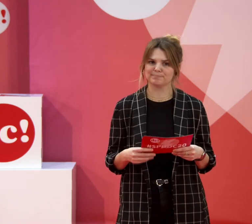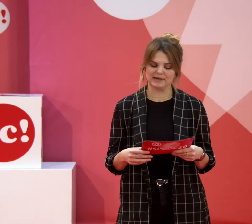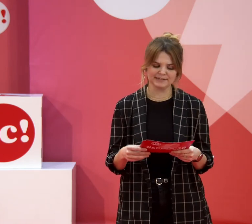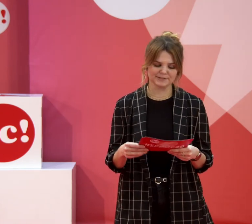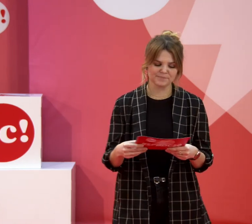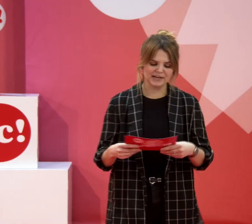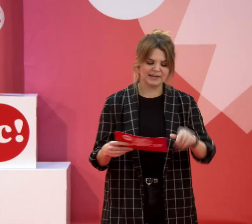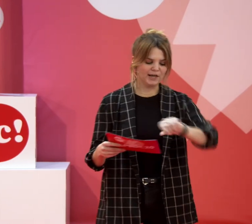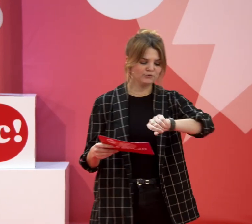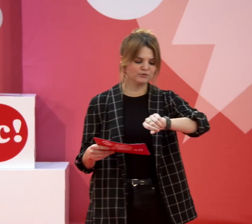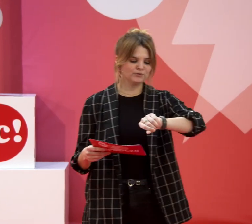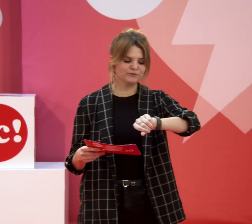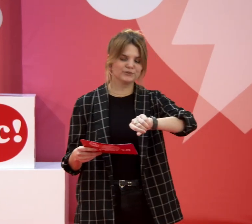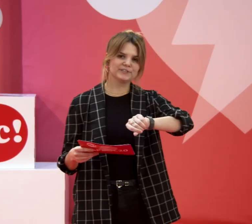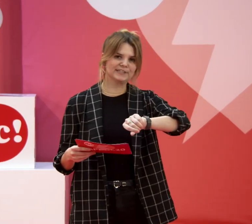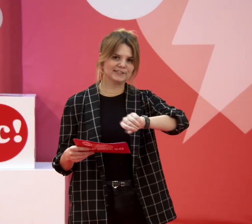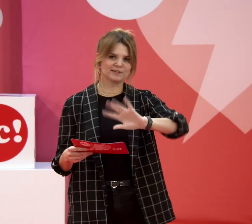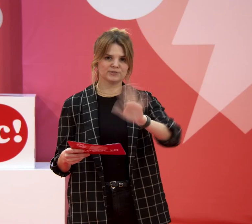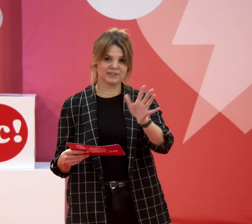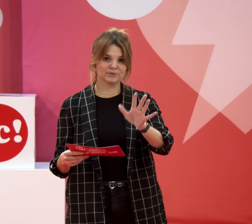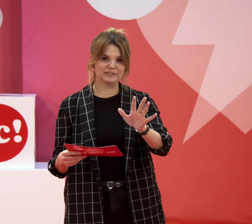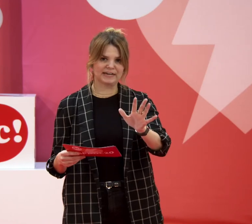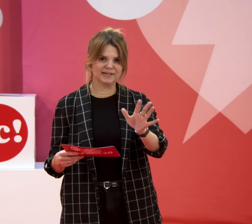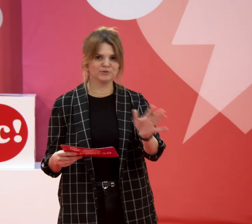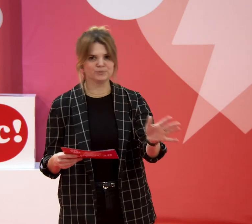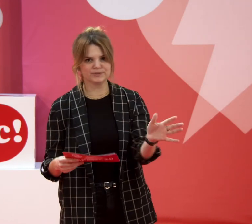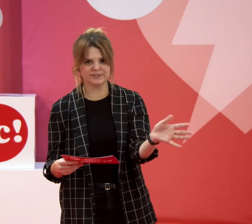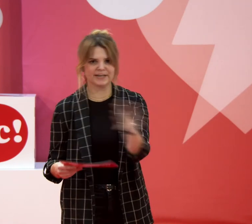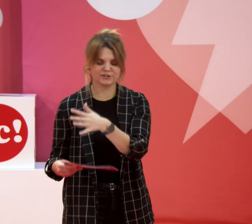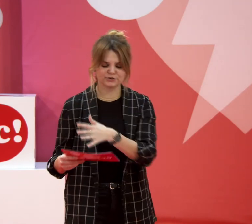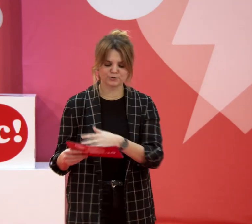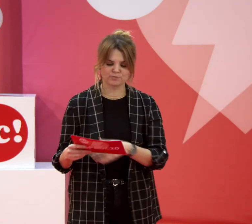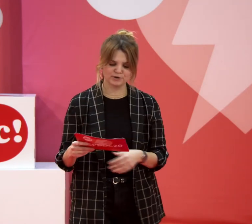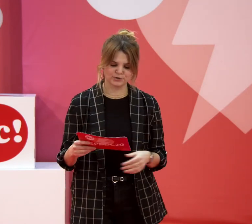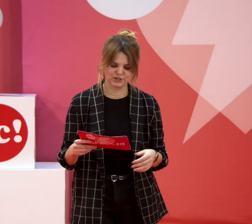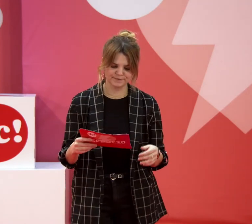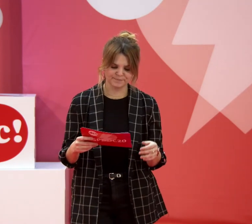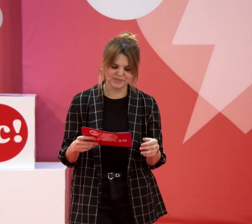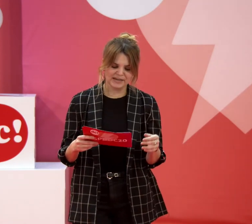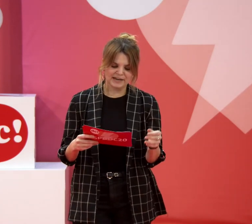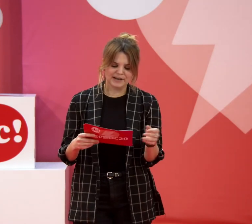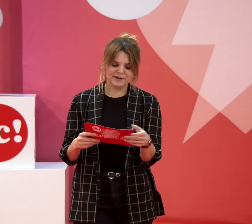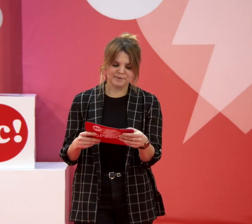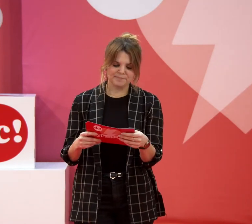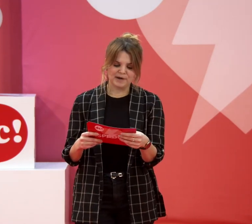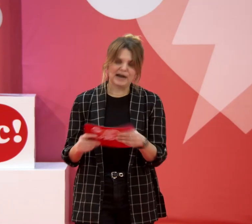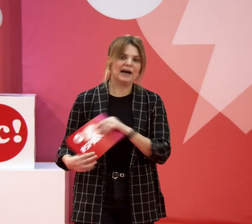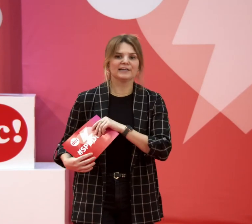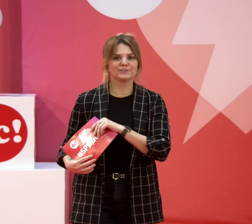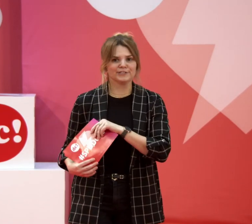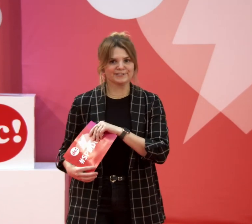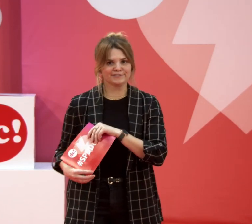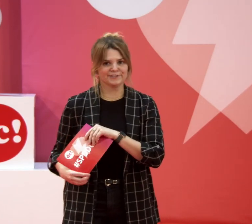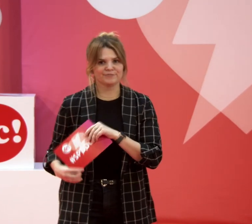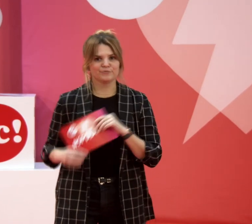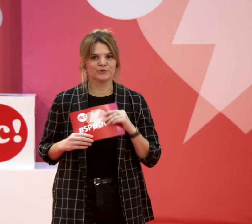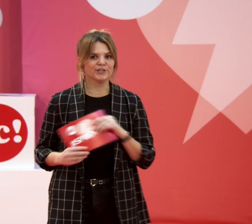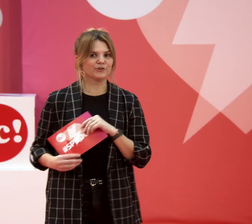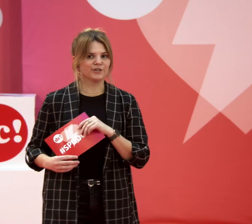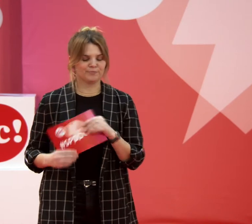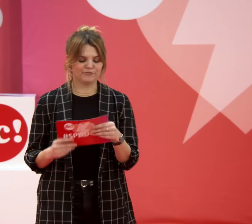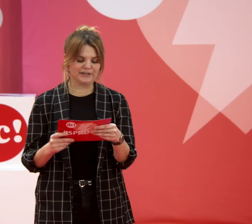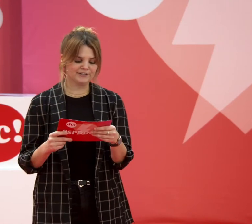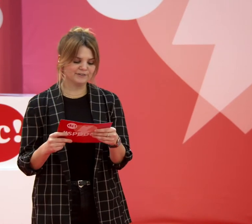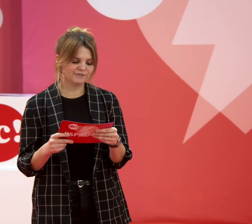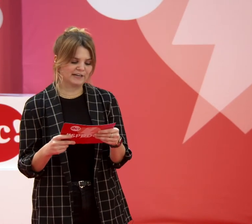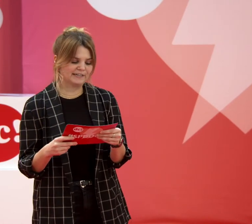man auch mitmacht 11.45 geht's los also in drei minuten gerne schon rüber rutschen ansonsten würde